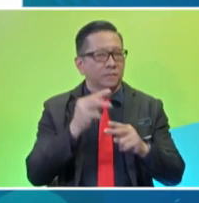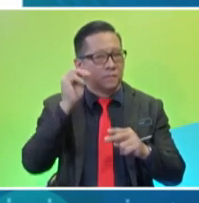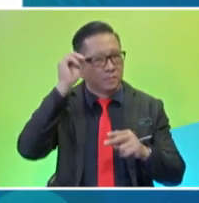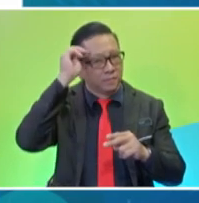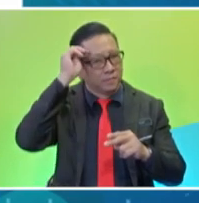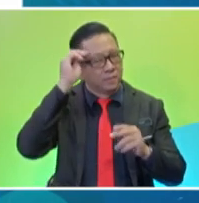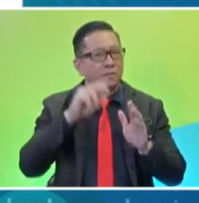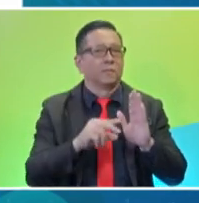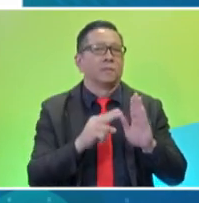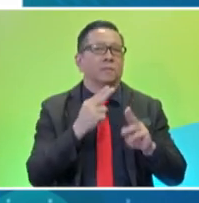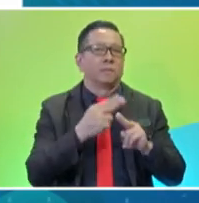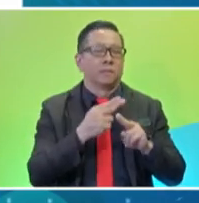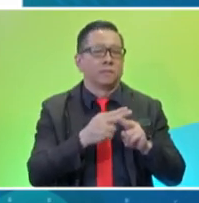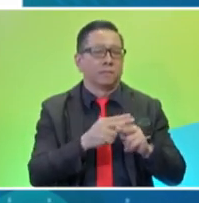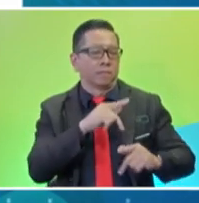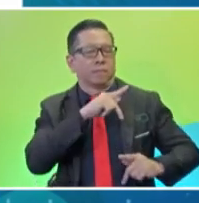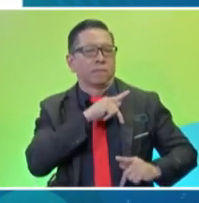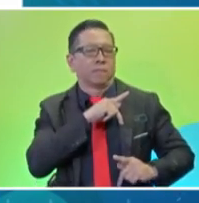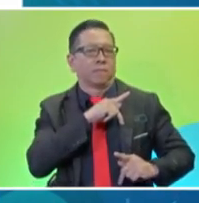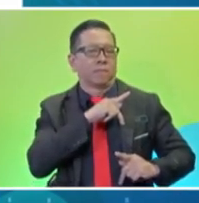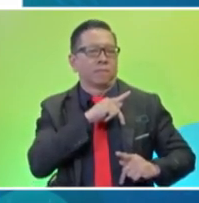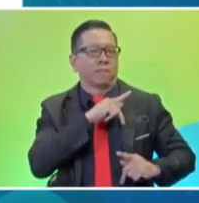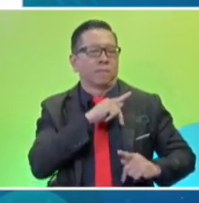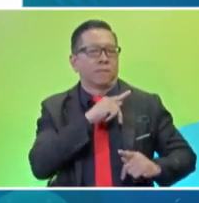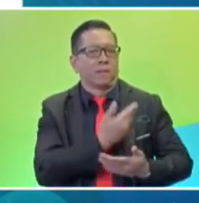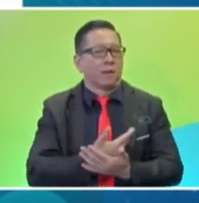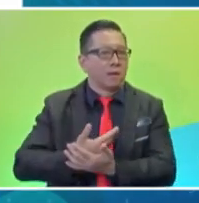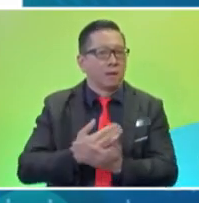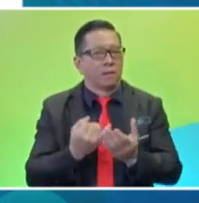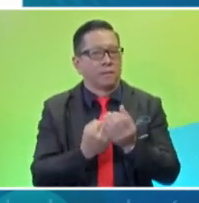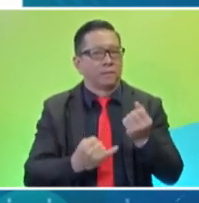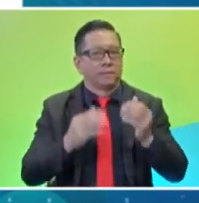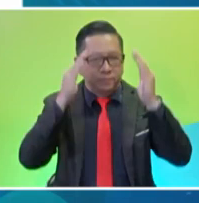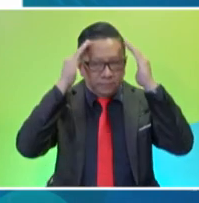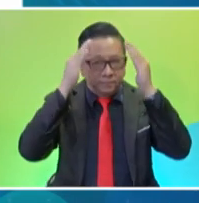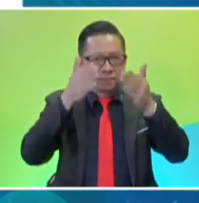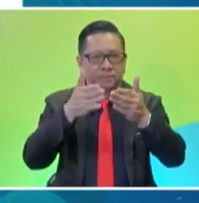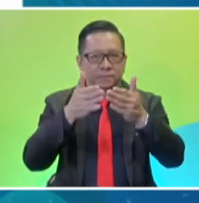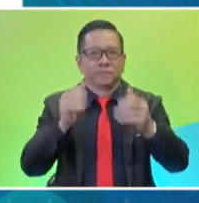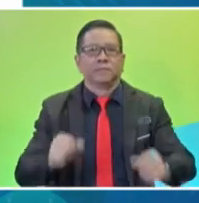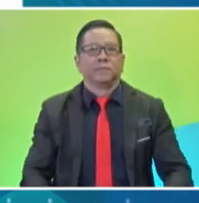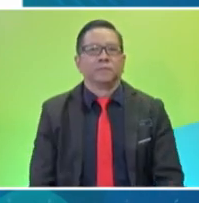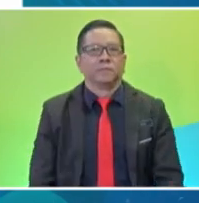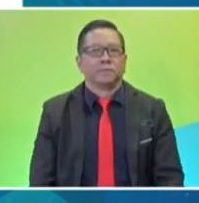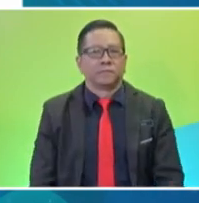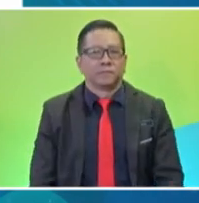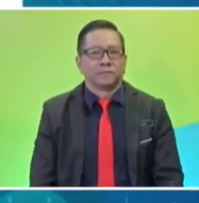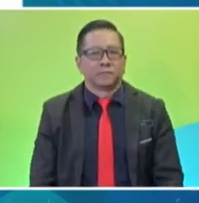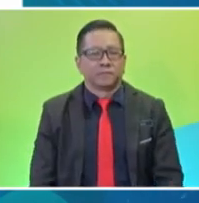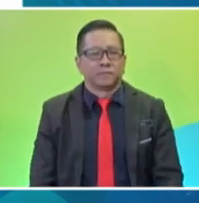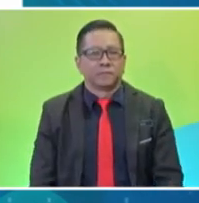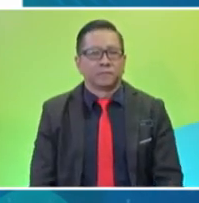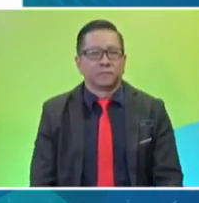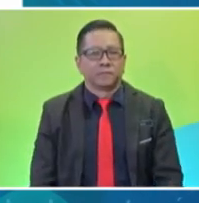pahlawan beliau merupakan anak Jati kelahiran Kampung Pulau sawah paham kelahiran Kampung Pulau